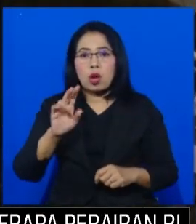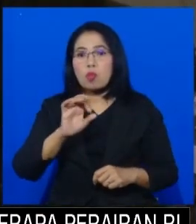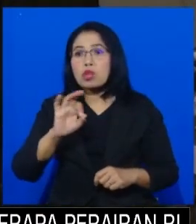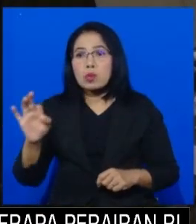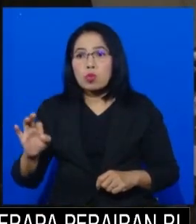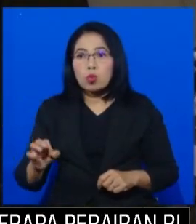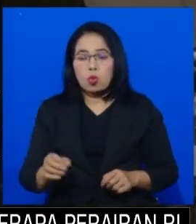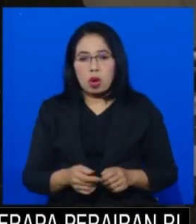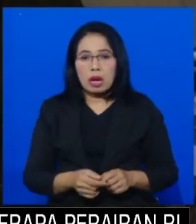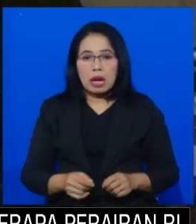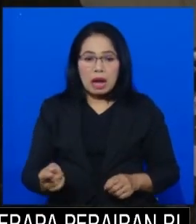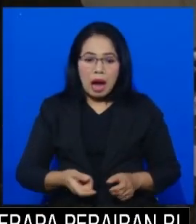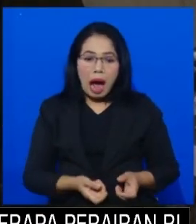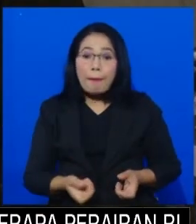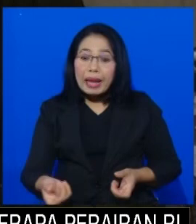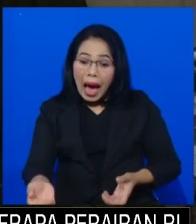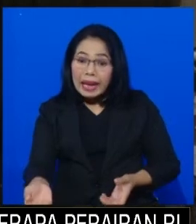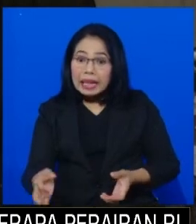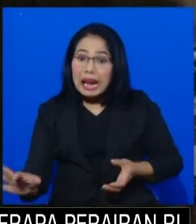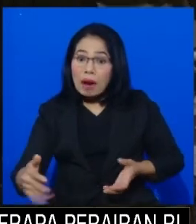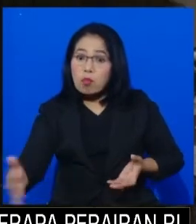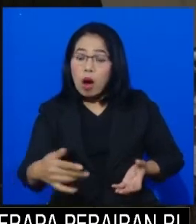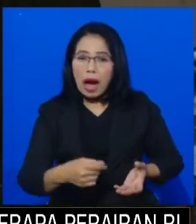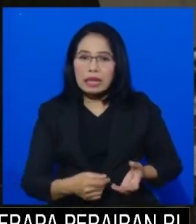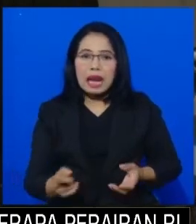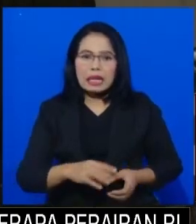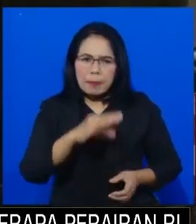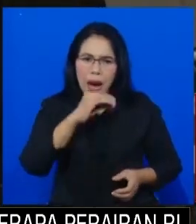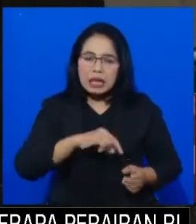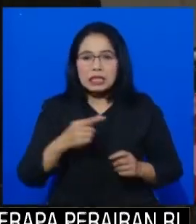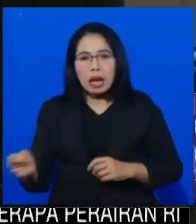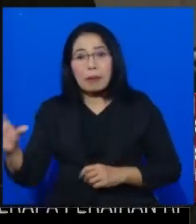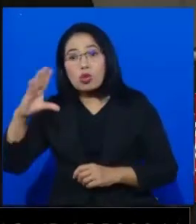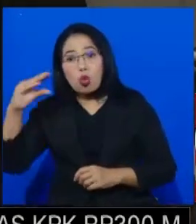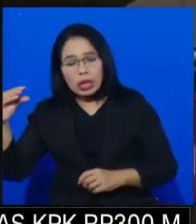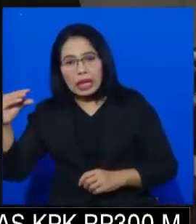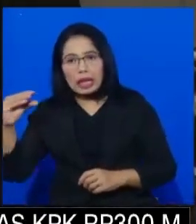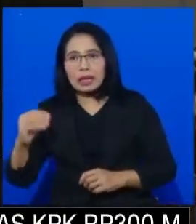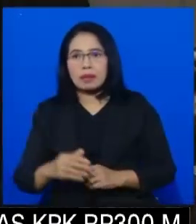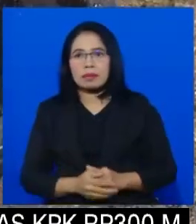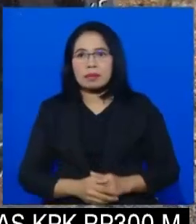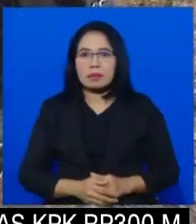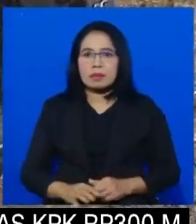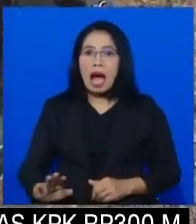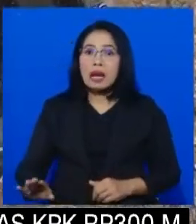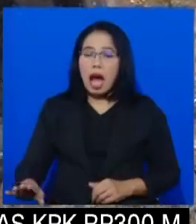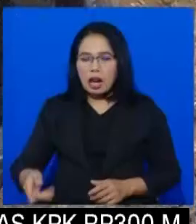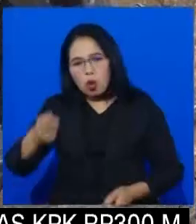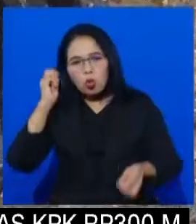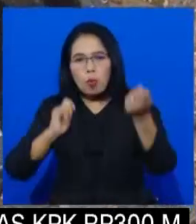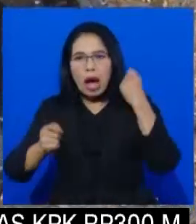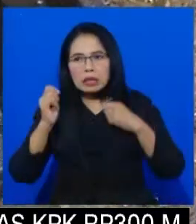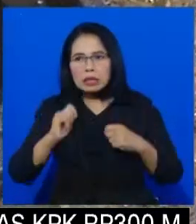pagi. Gitu. Ntar sore begini nih, ntar habis maghrib nyelang lagi. Anak-anak udah mandi tuh, nyelang